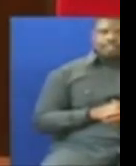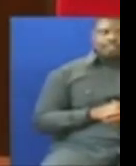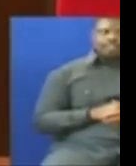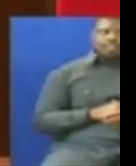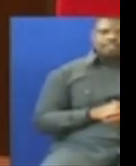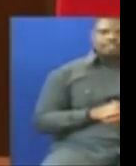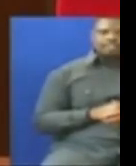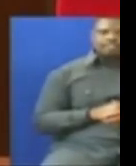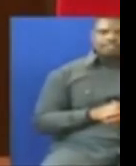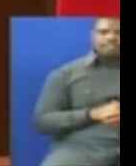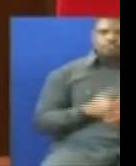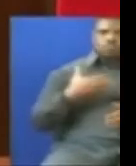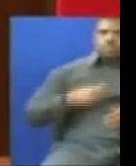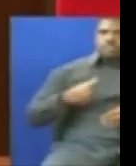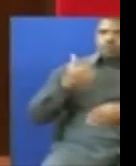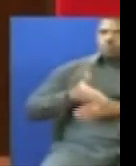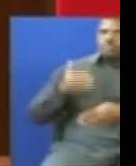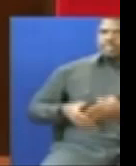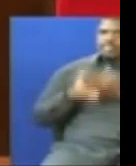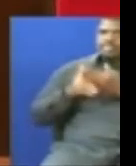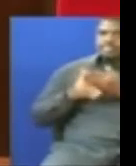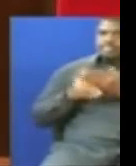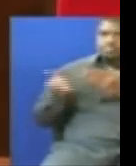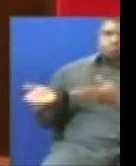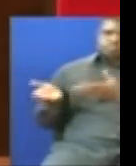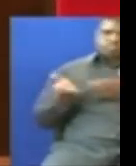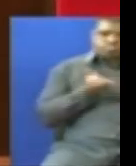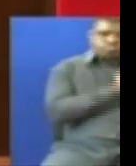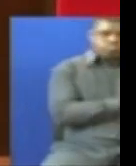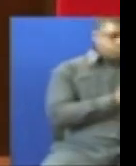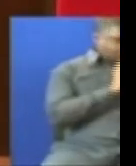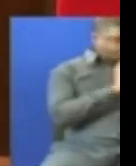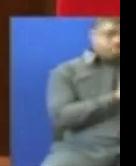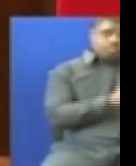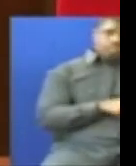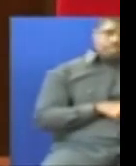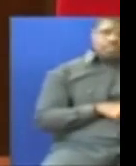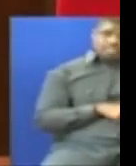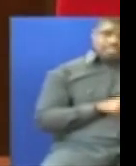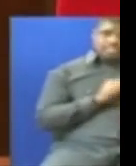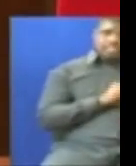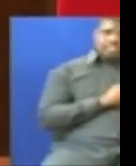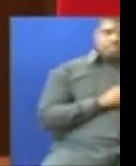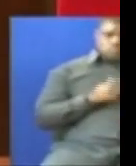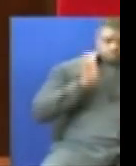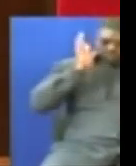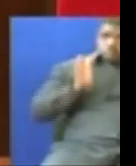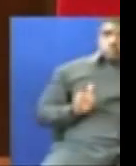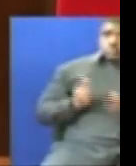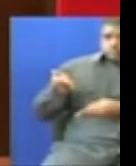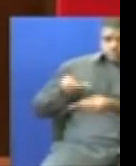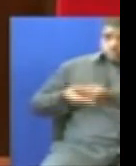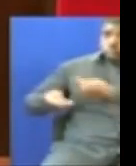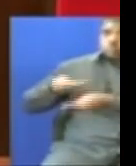Wizara ya Ujenzi, Uchukuzi na Mawasiliano ni kiungo kikuu cha uchumi katika nchi